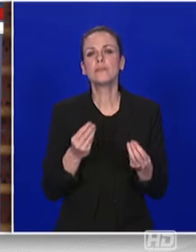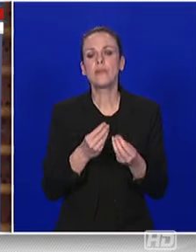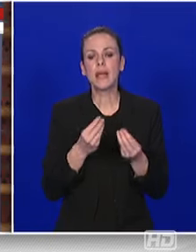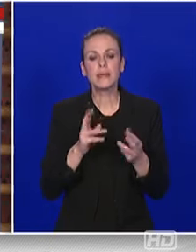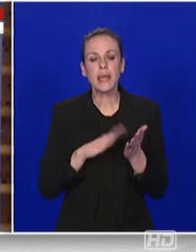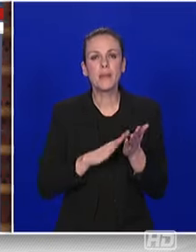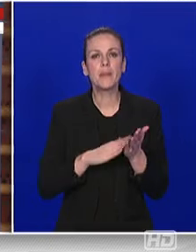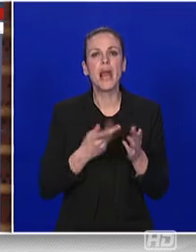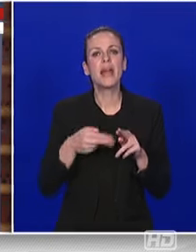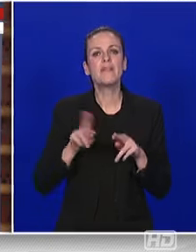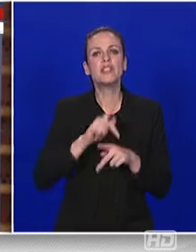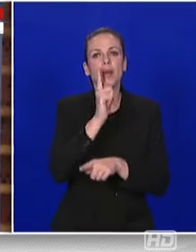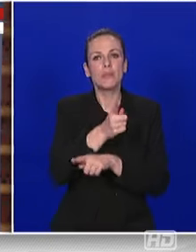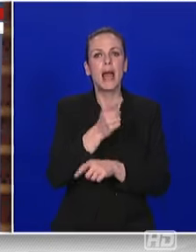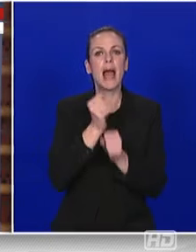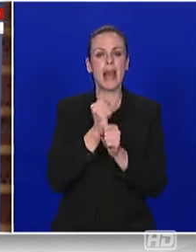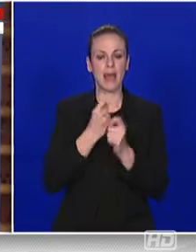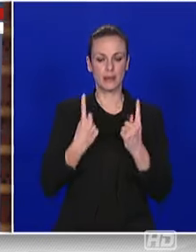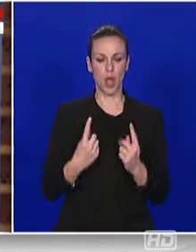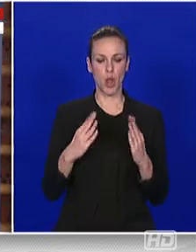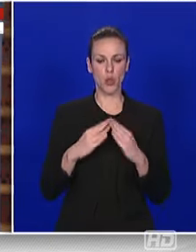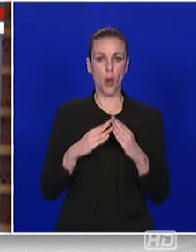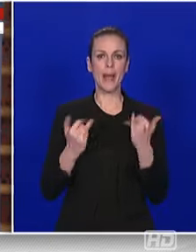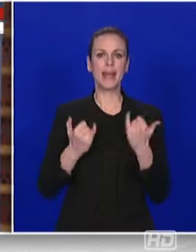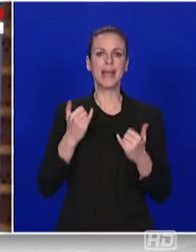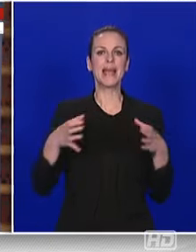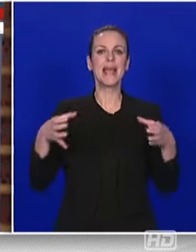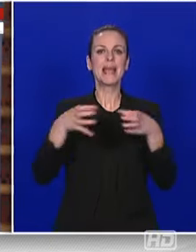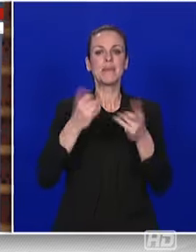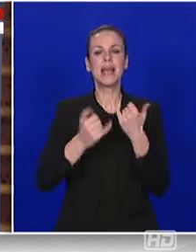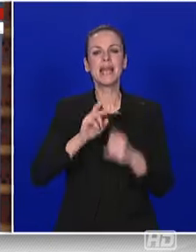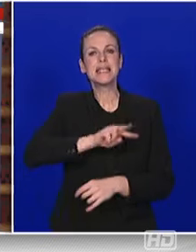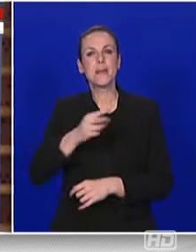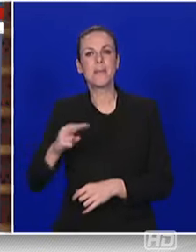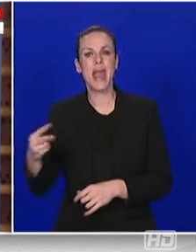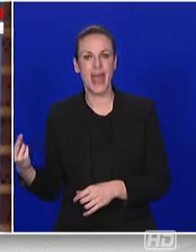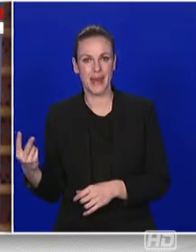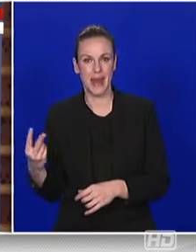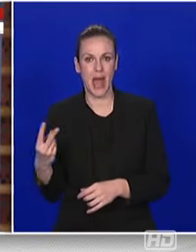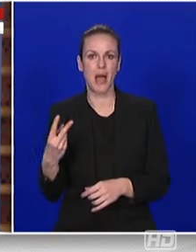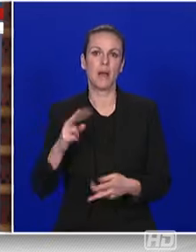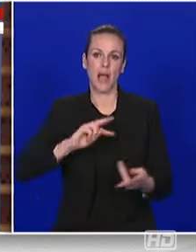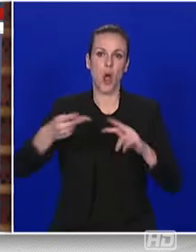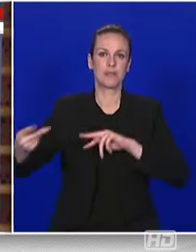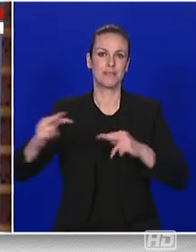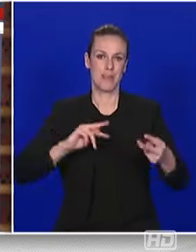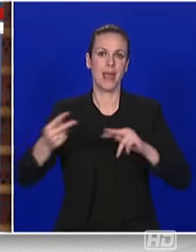više od doma, odnosno timski rad, smjenski rad tamo gdje nije moguće